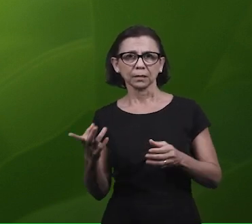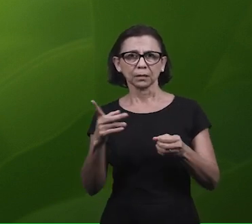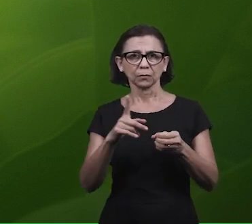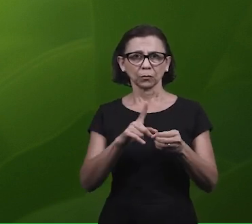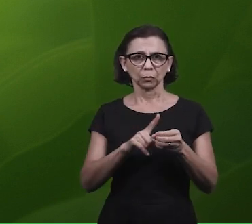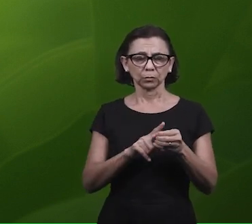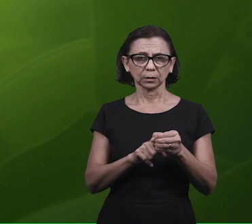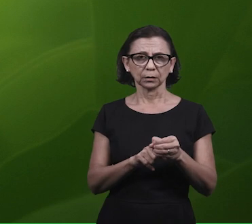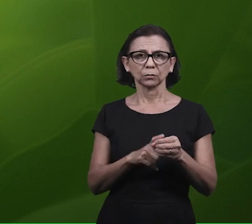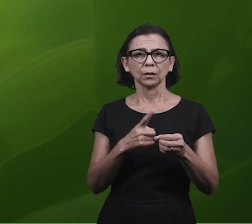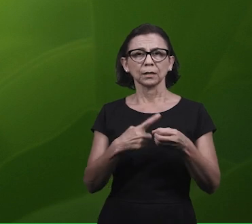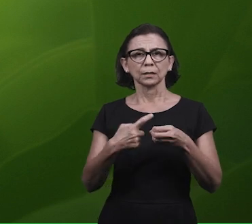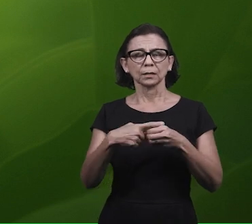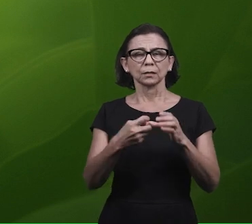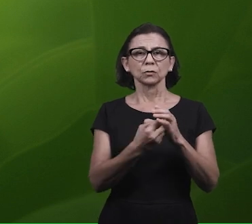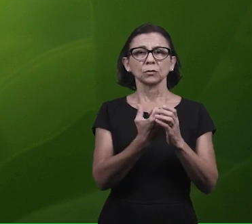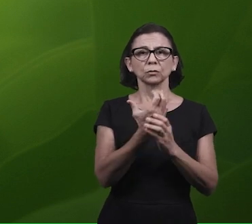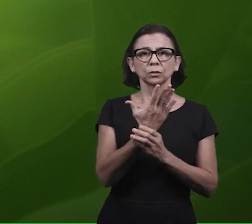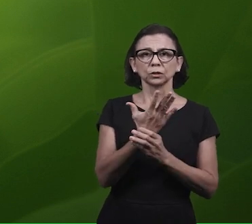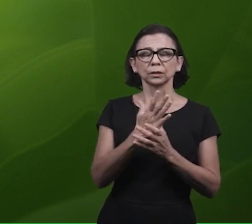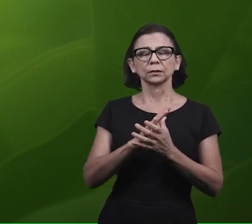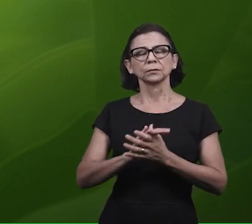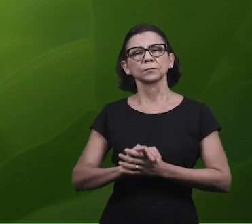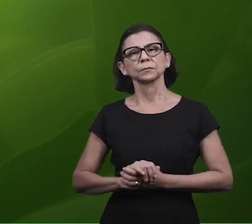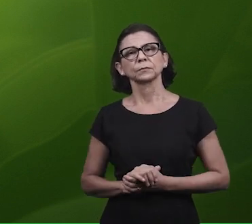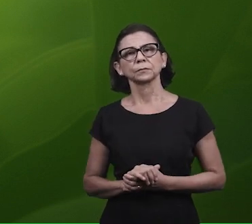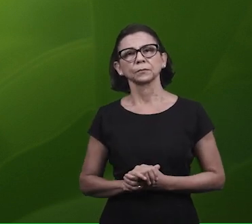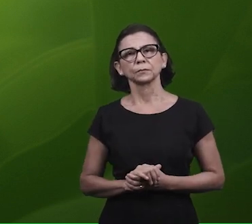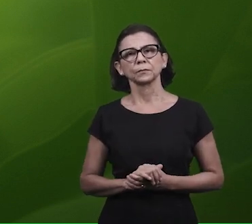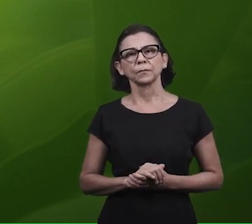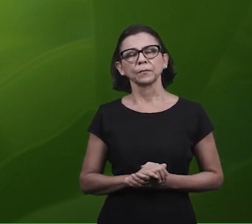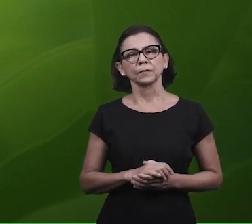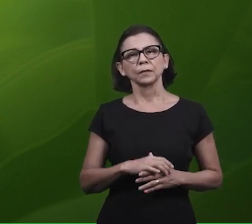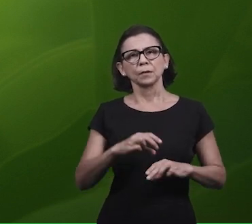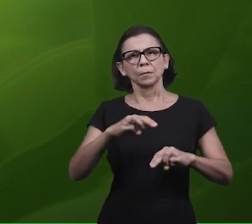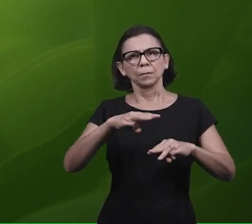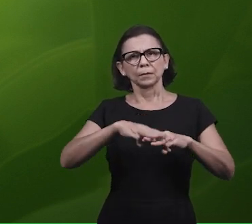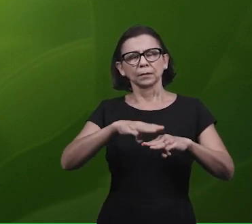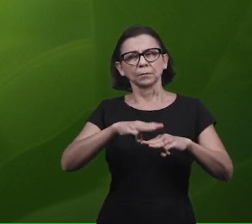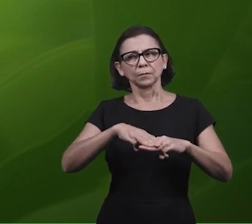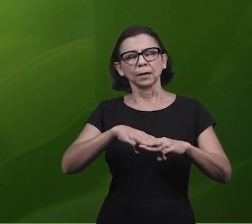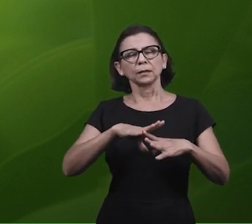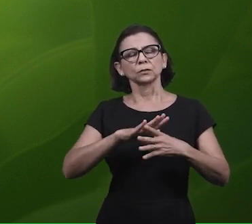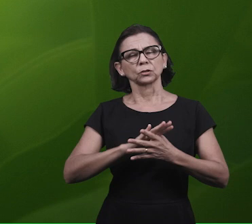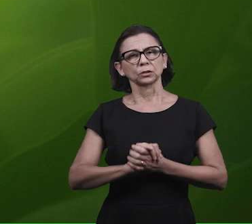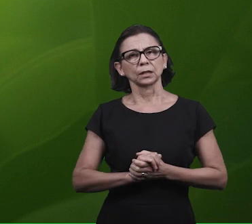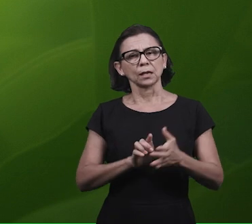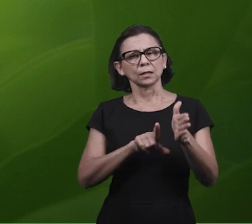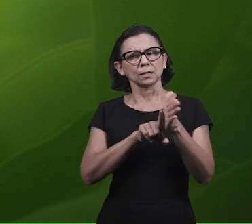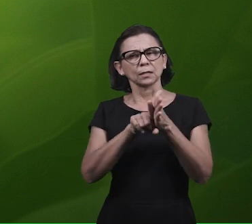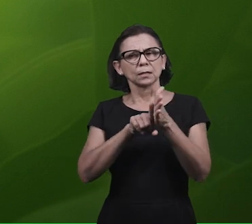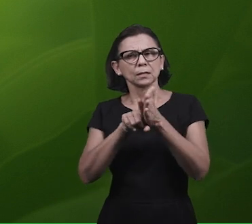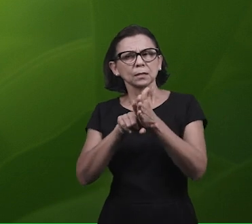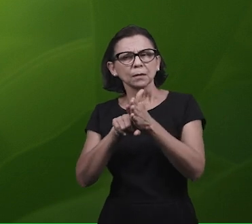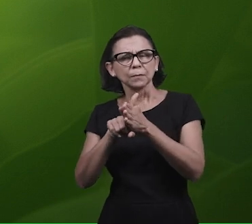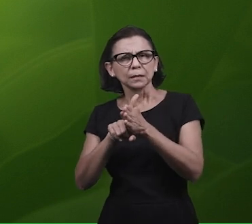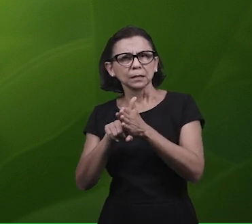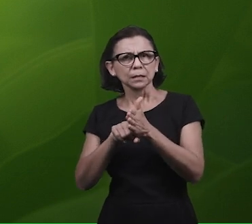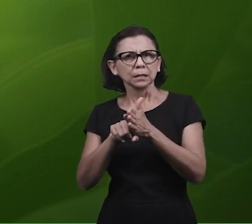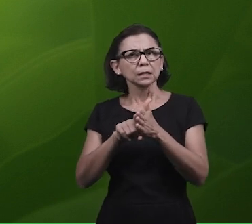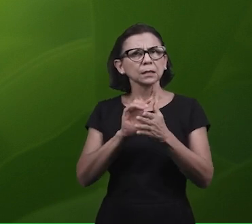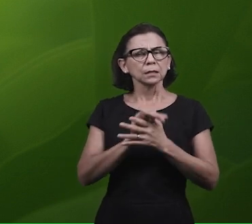fois chacune de ces villes et en revenant aussi à la ville d'origine. Comme montré dans la figure 2C, ces